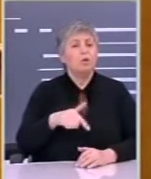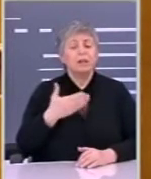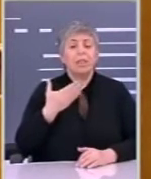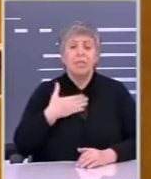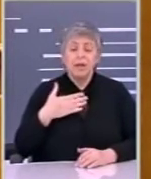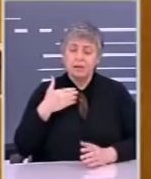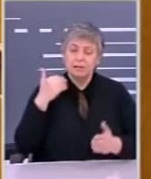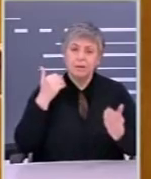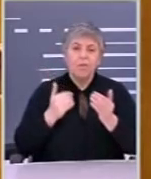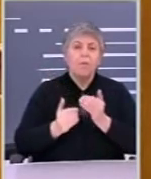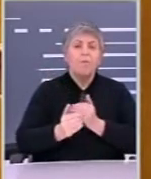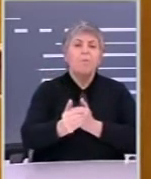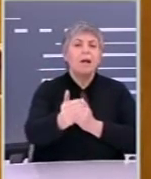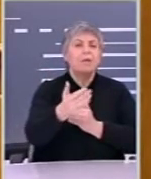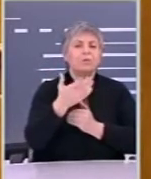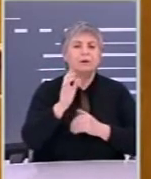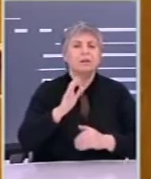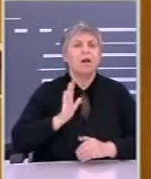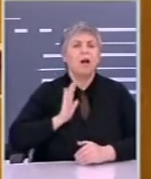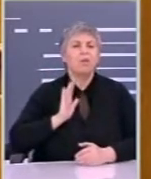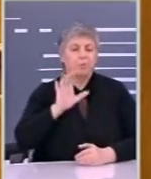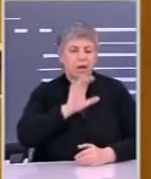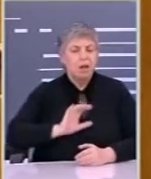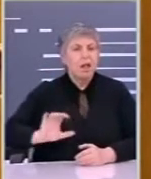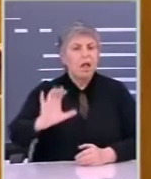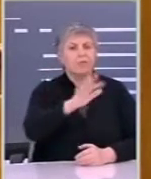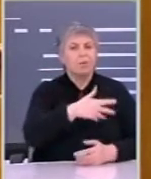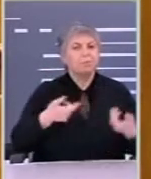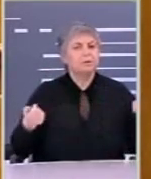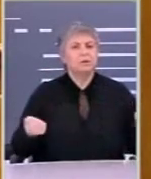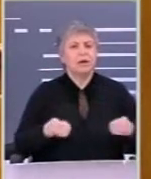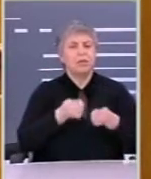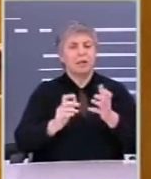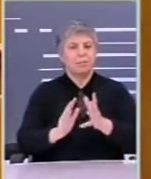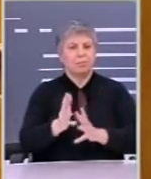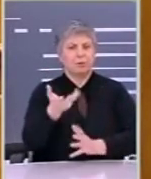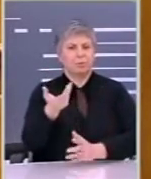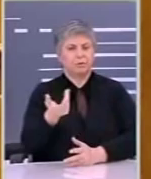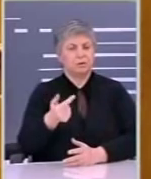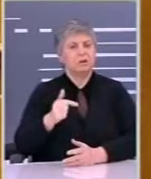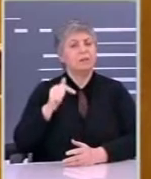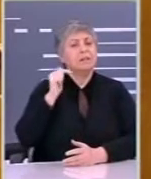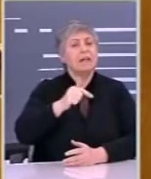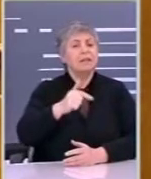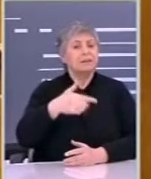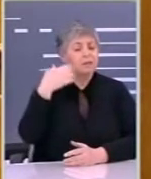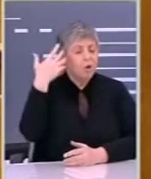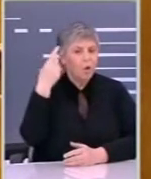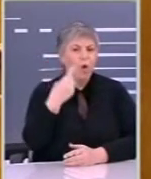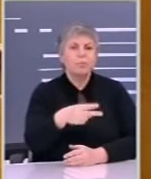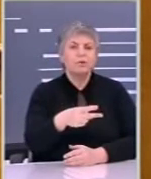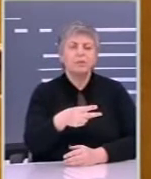μέλλον των ευρωπαϊκών λαών. Οι απόψεις σας είναι αυτές οι οποίες ενισχύουν την ακροδεξιά, οι απόψεις σας είναι αυτές οι